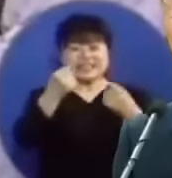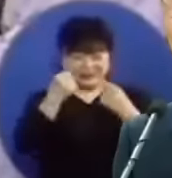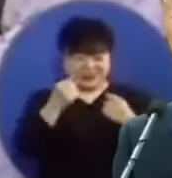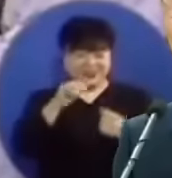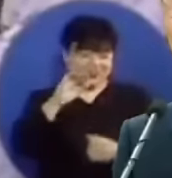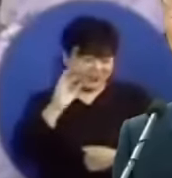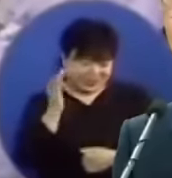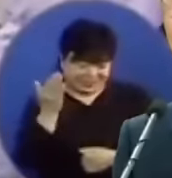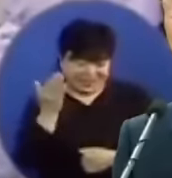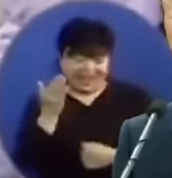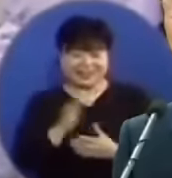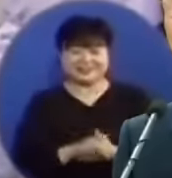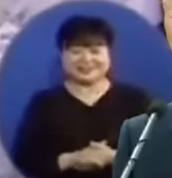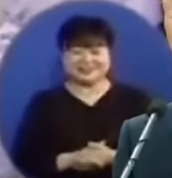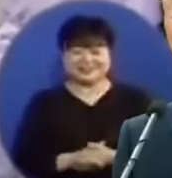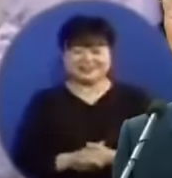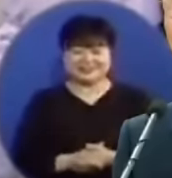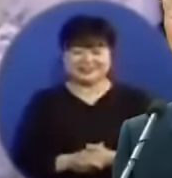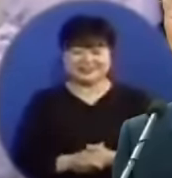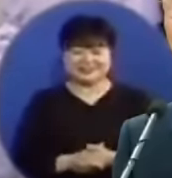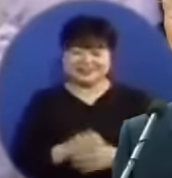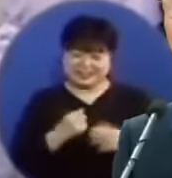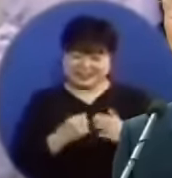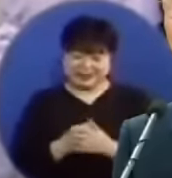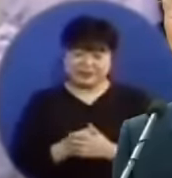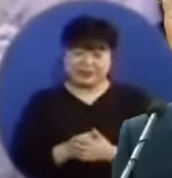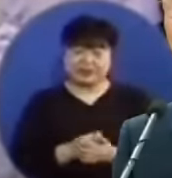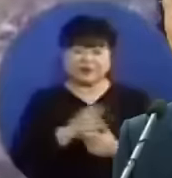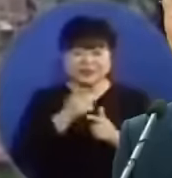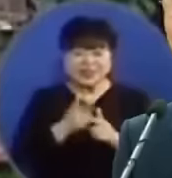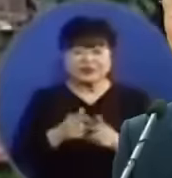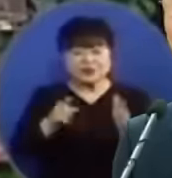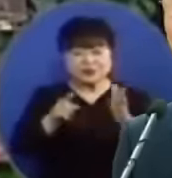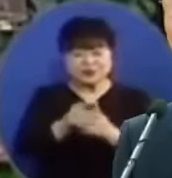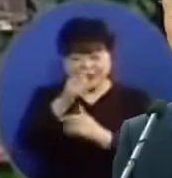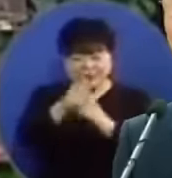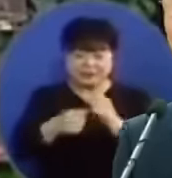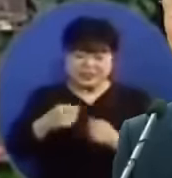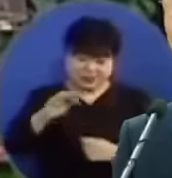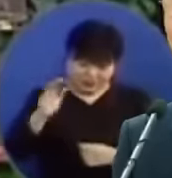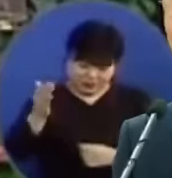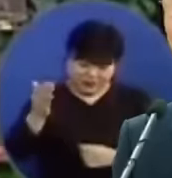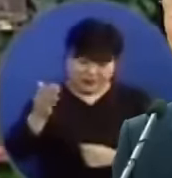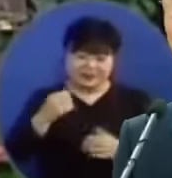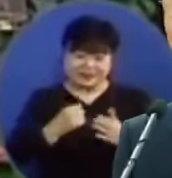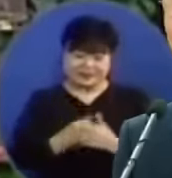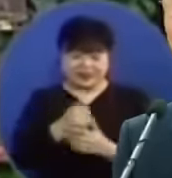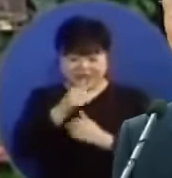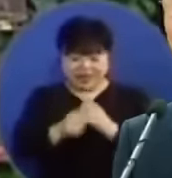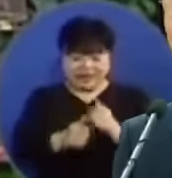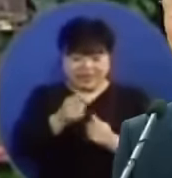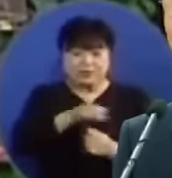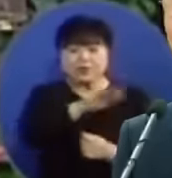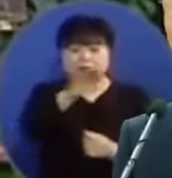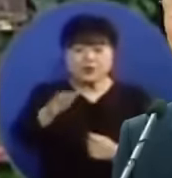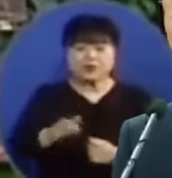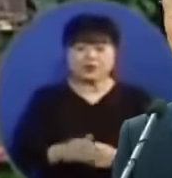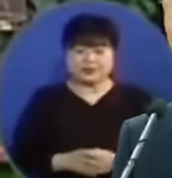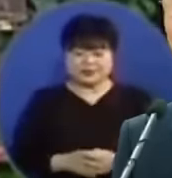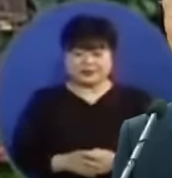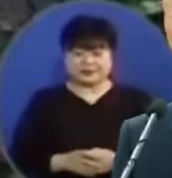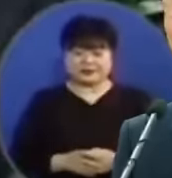너희의 힘이니라. 그러므로 우리는 예수를 믿고 하나님의 자녀가 되었은즉 하나님이 우리를